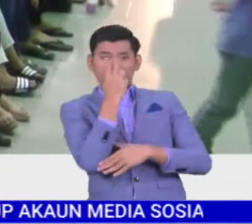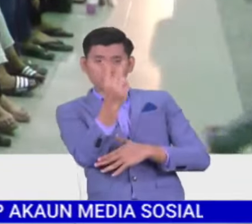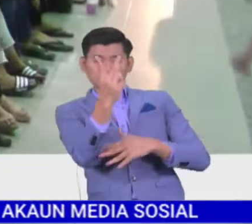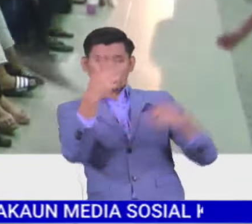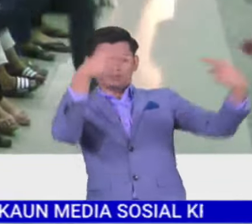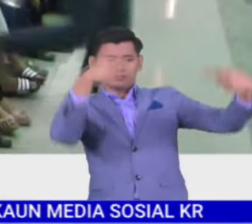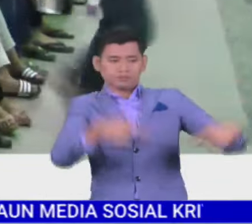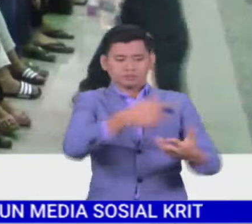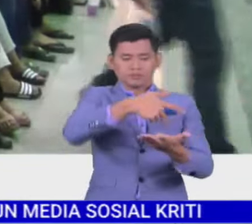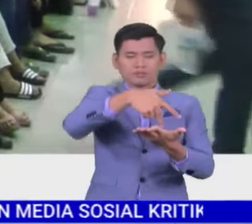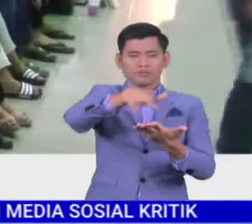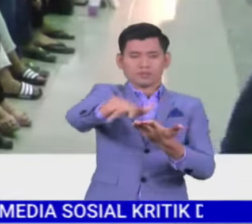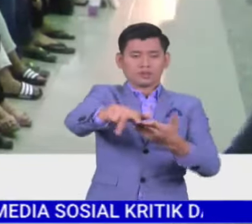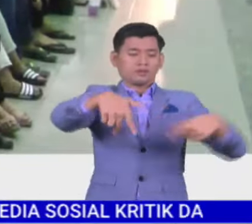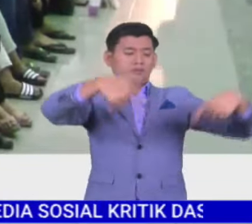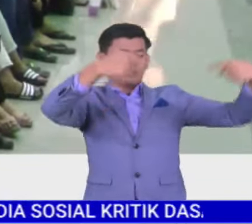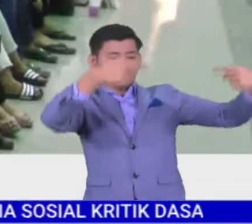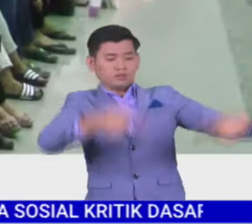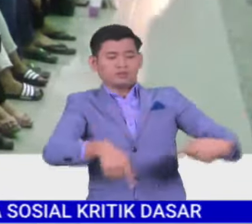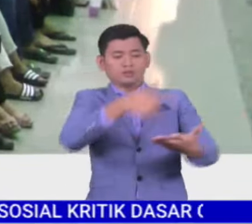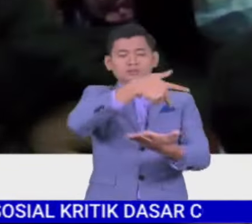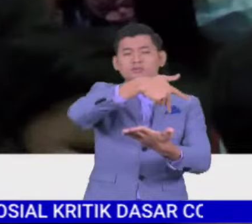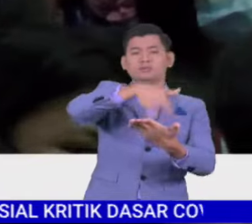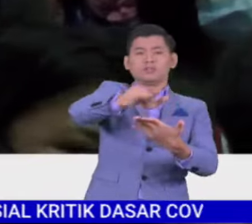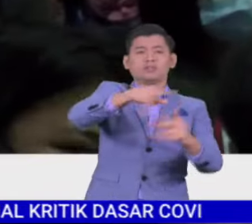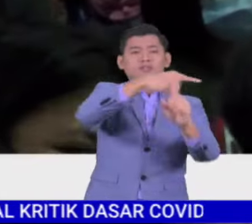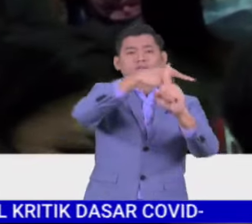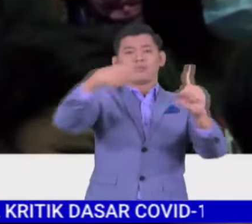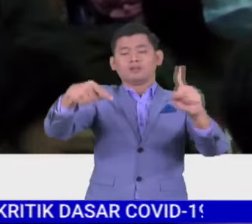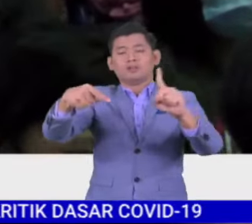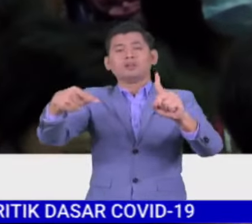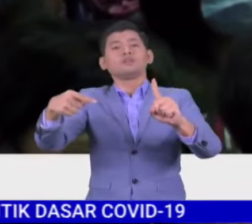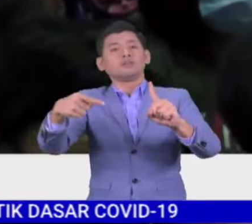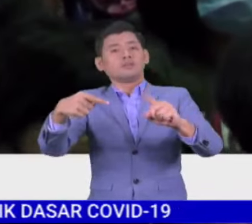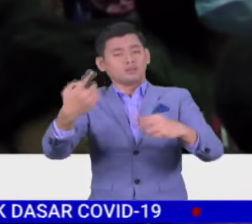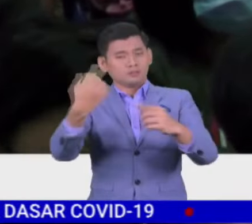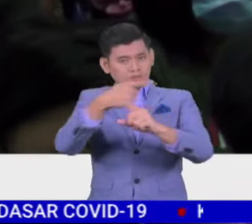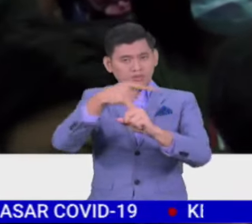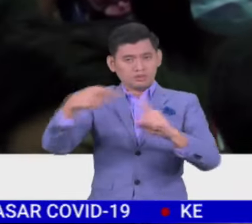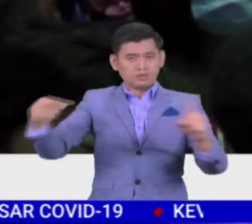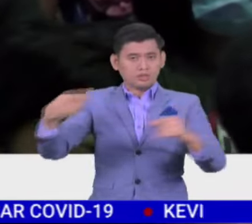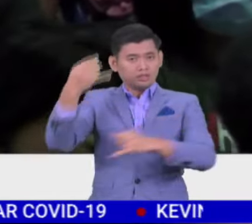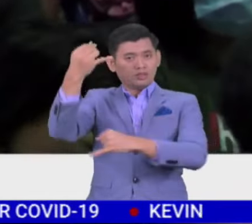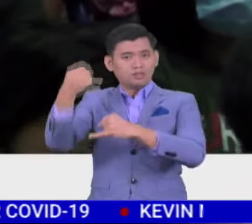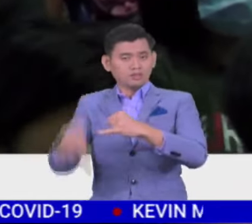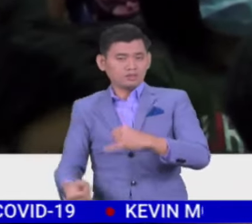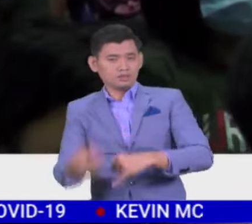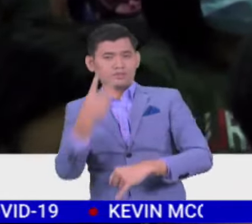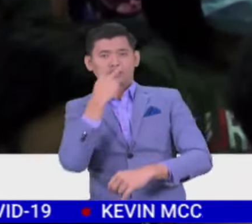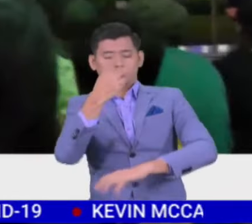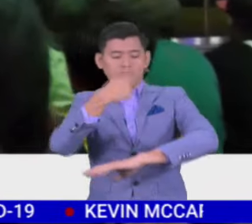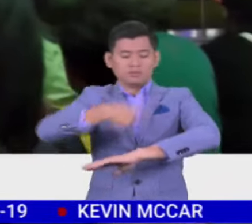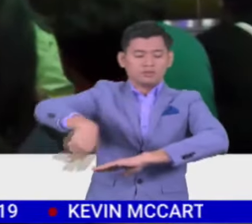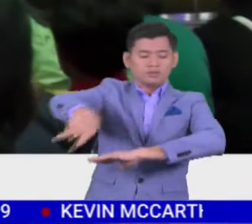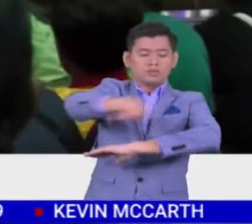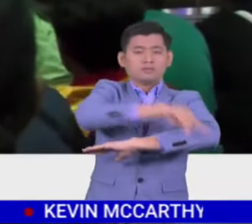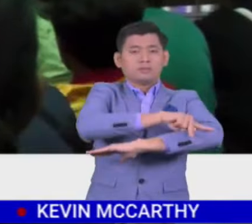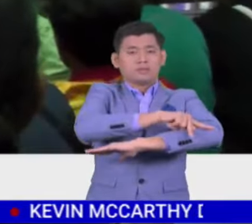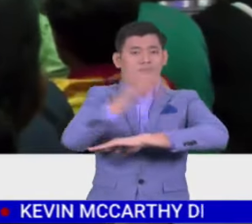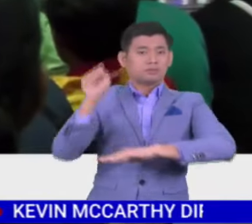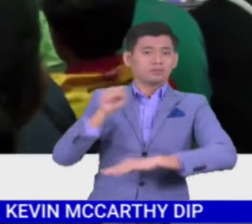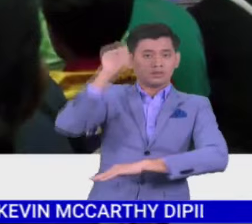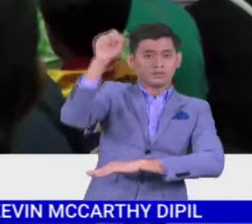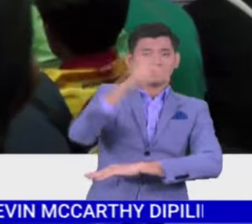menyaksikan perlawanan separuh akhir pasukan negara menentang Thailand melalui tayangan screen besar di Padang Merdeka Kota Kinabalu perlawanan